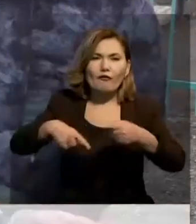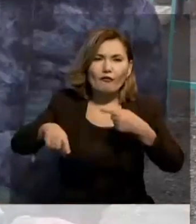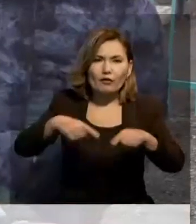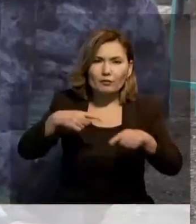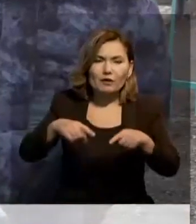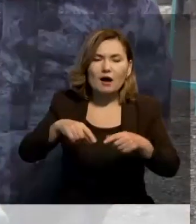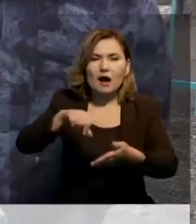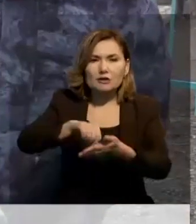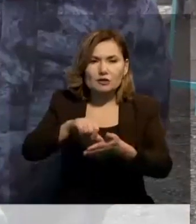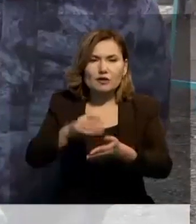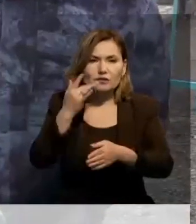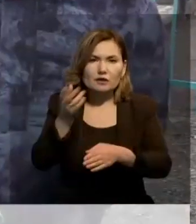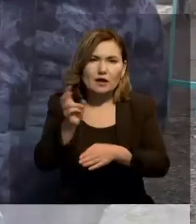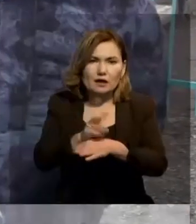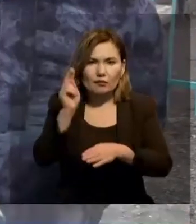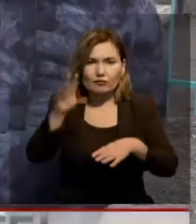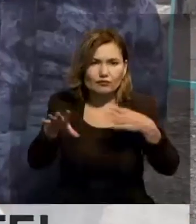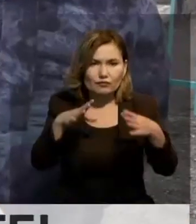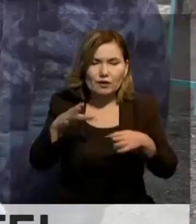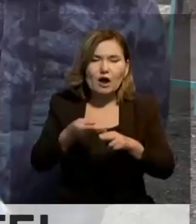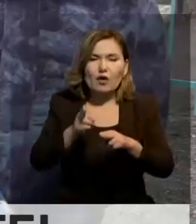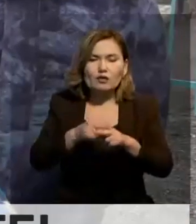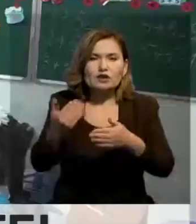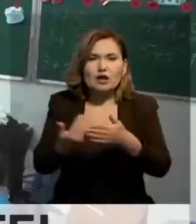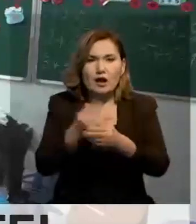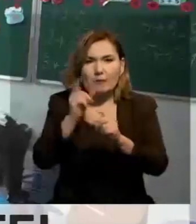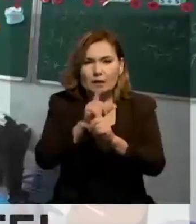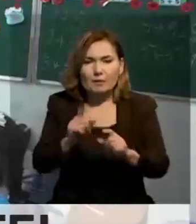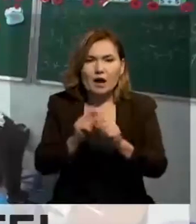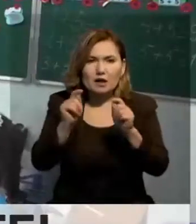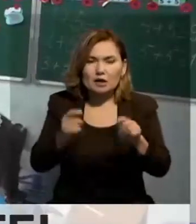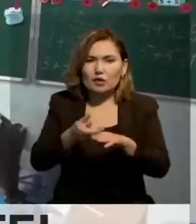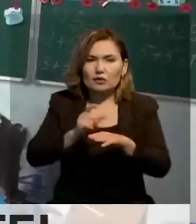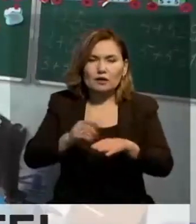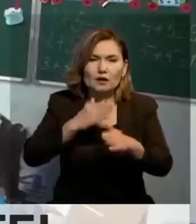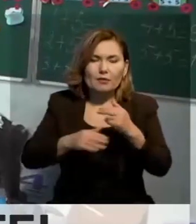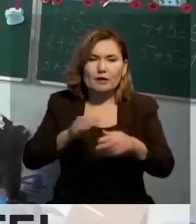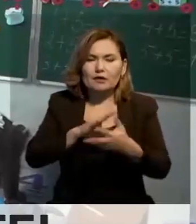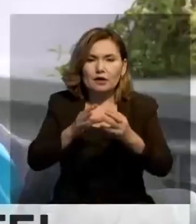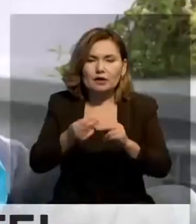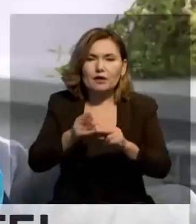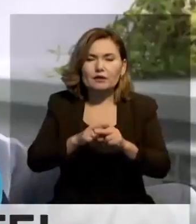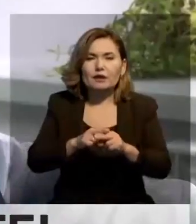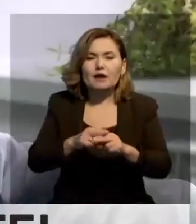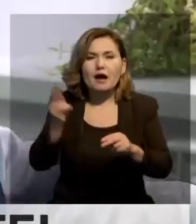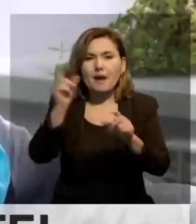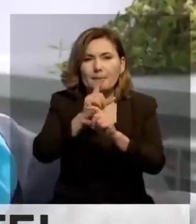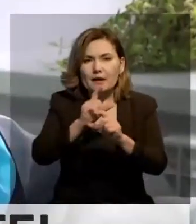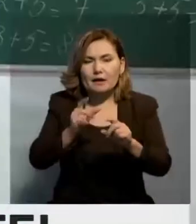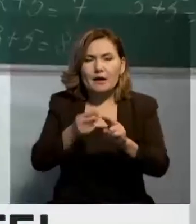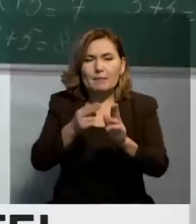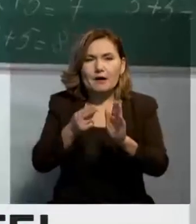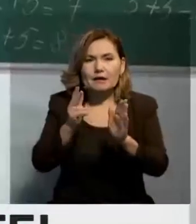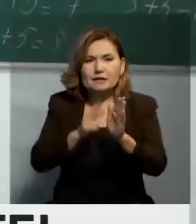қатысуға келеміз. Біз осындай жаңа мектеп ашылғанына қуаныштымыз. 2003 жылы 9 жылдық мектеп қайналған білім ордасында